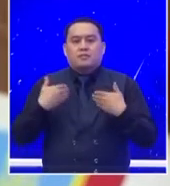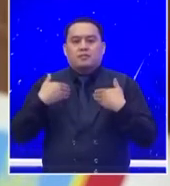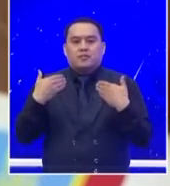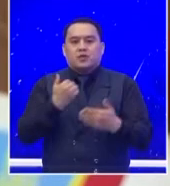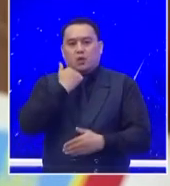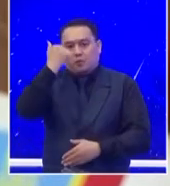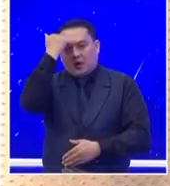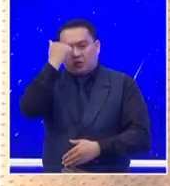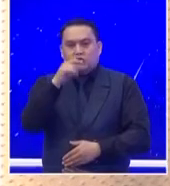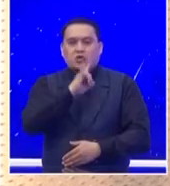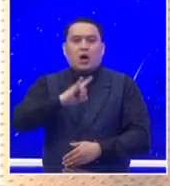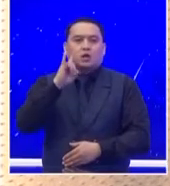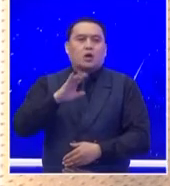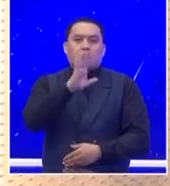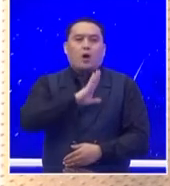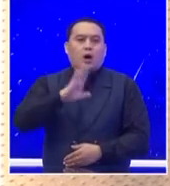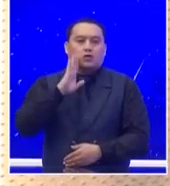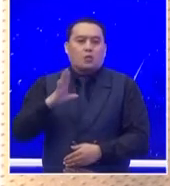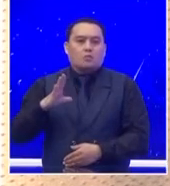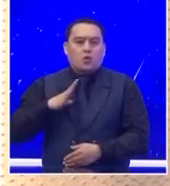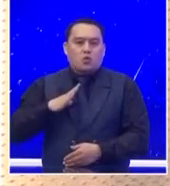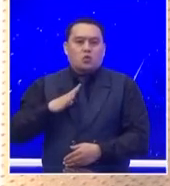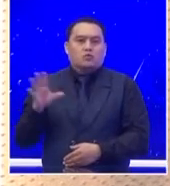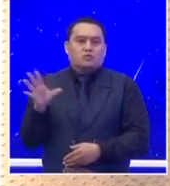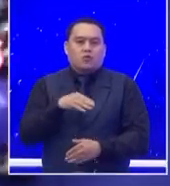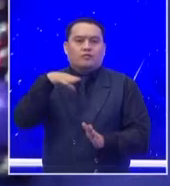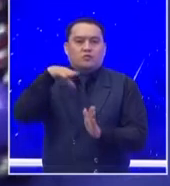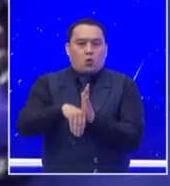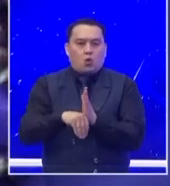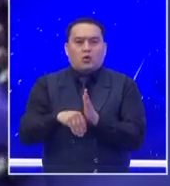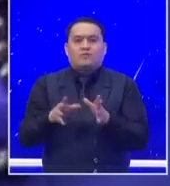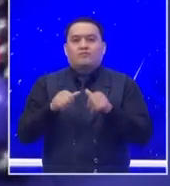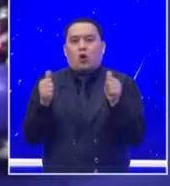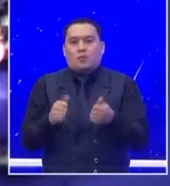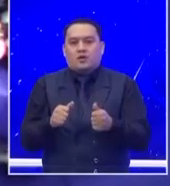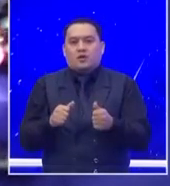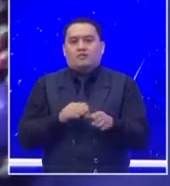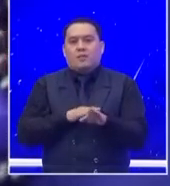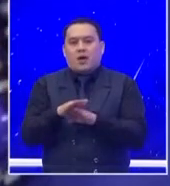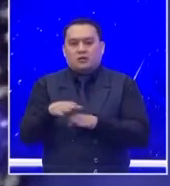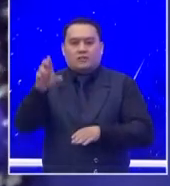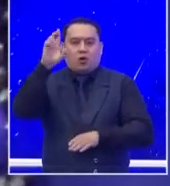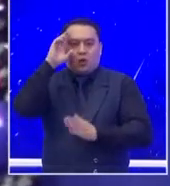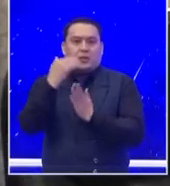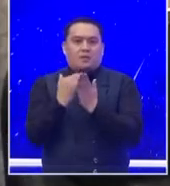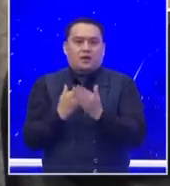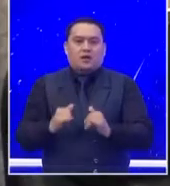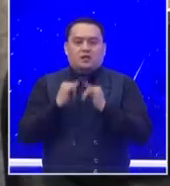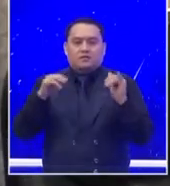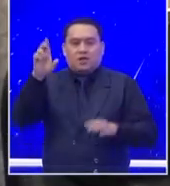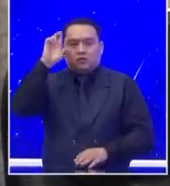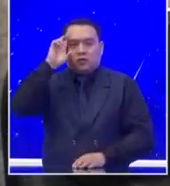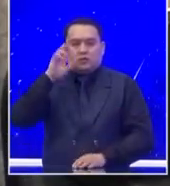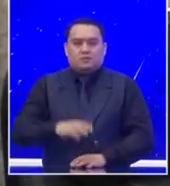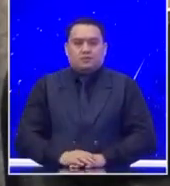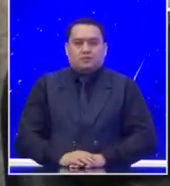признательности в адрес женщин-матерей и был отмечен их безусловный вклад в формирование и реализацию в государственной программы